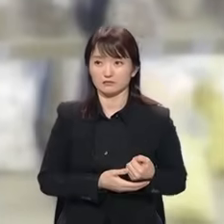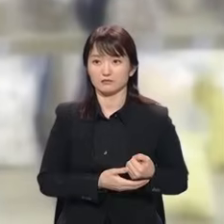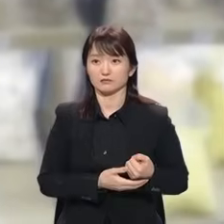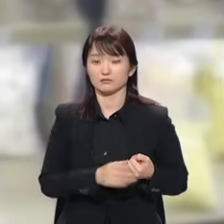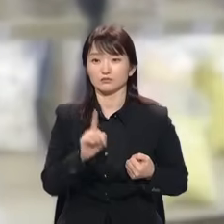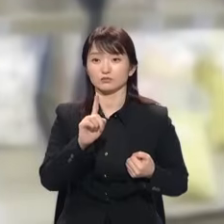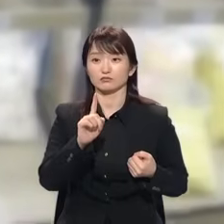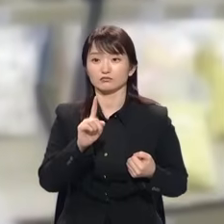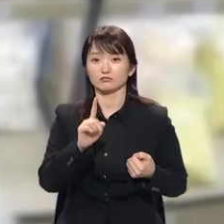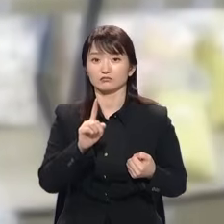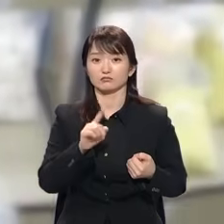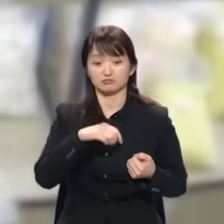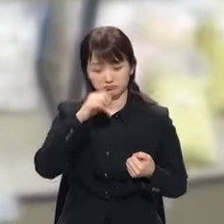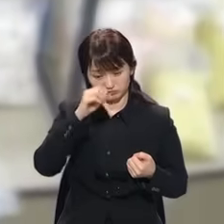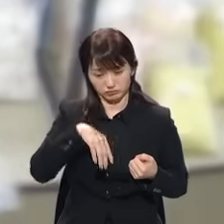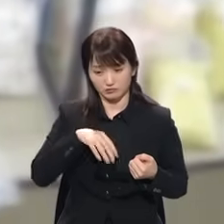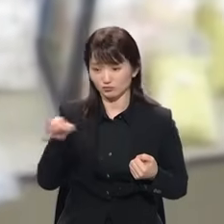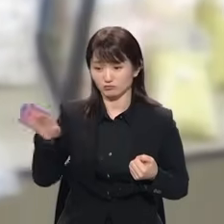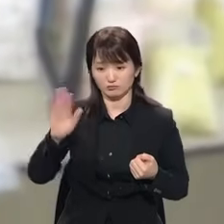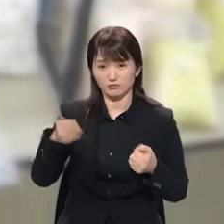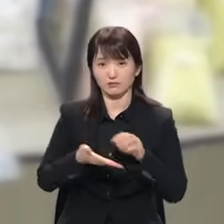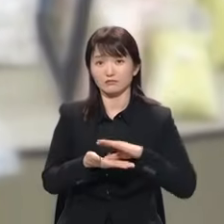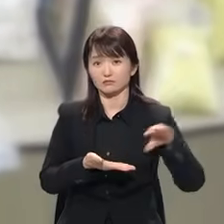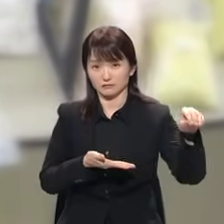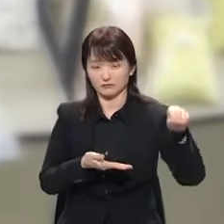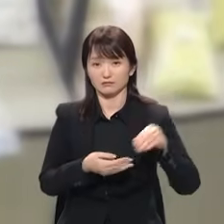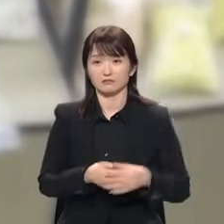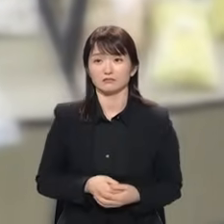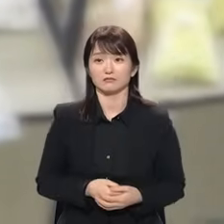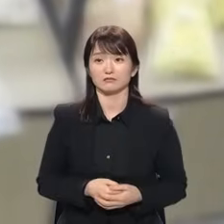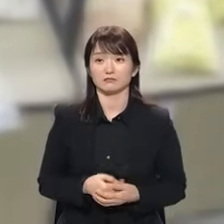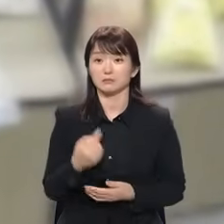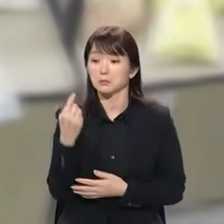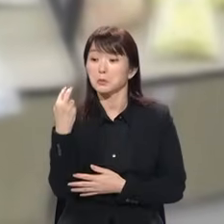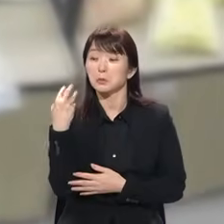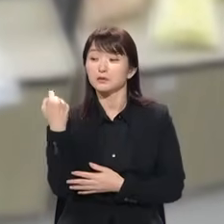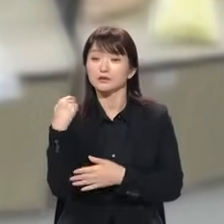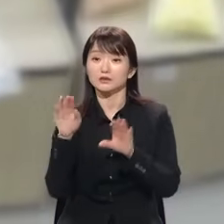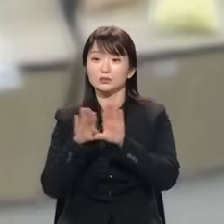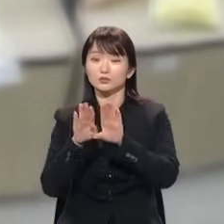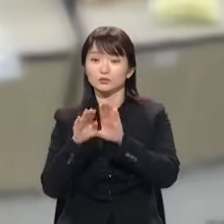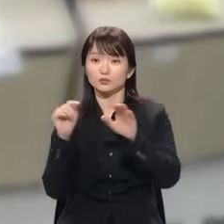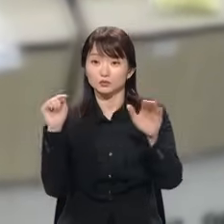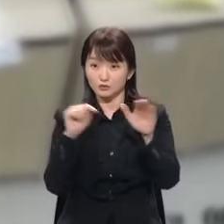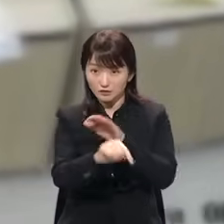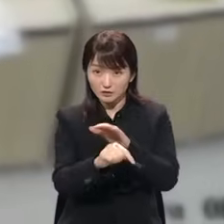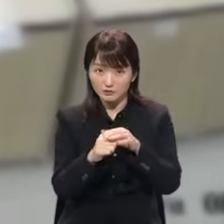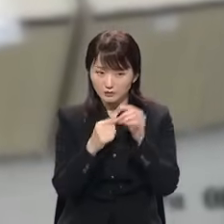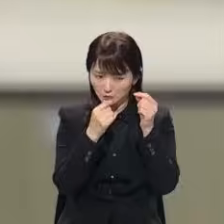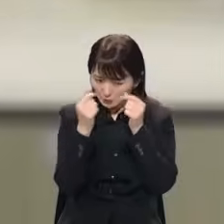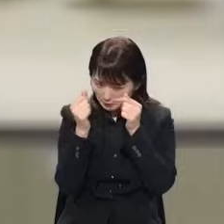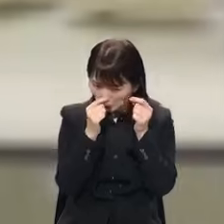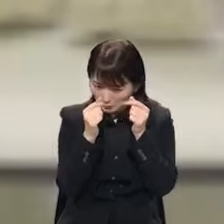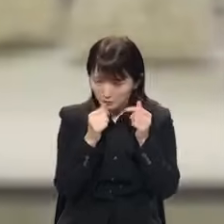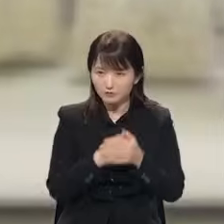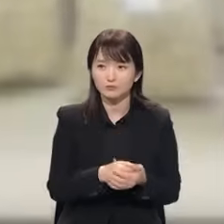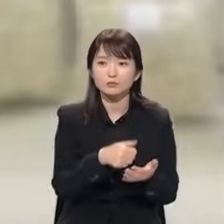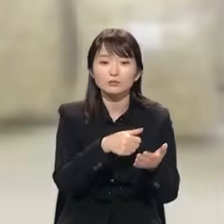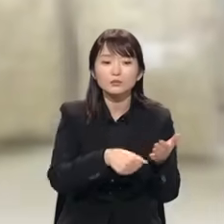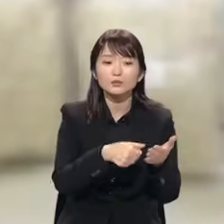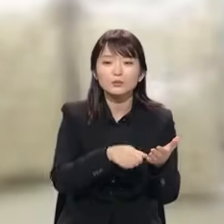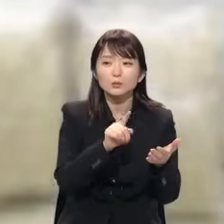챙겨서, 그렇습니다. 그냥 갔어요. 자, 이번 며칠 뒤에 뒷문을 통해서 다시 등장한 저 인간. 자, 눈치를 보더니